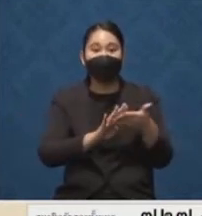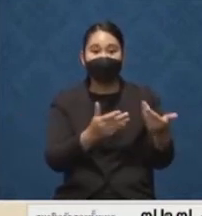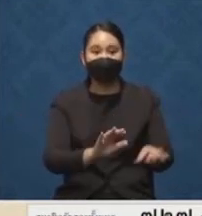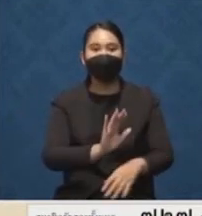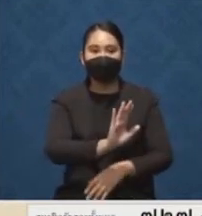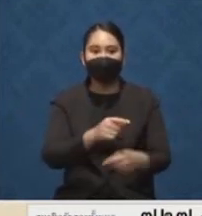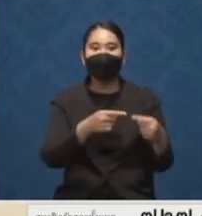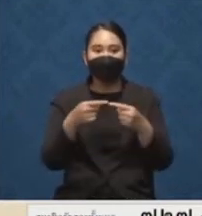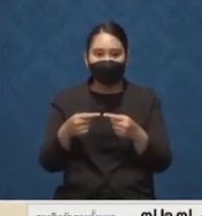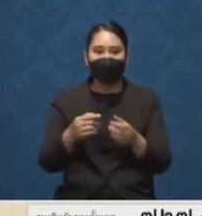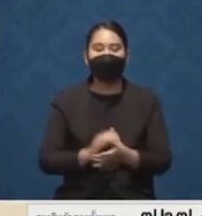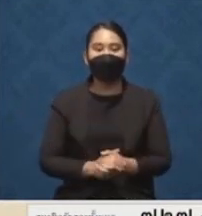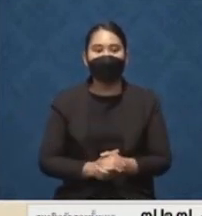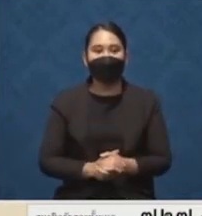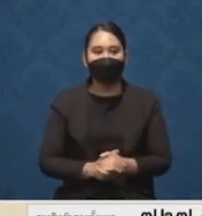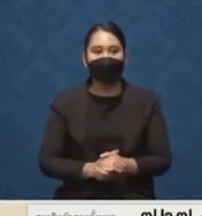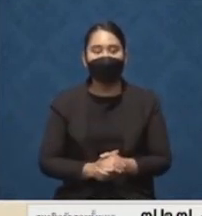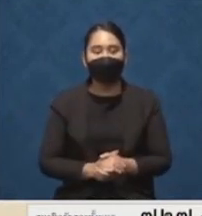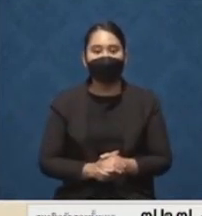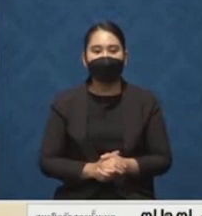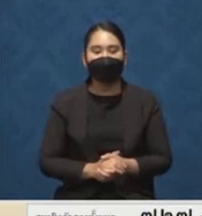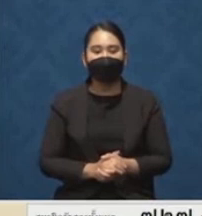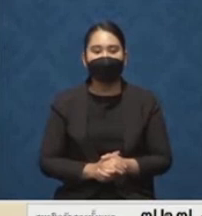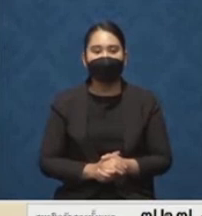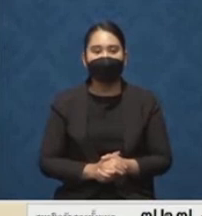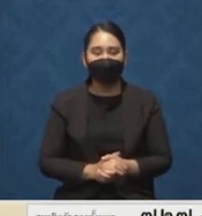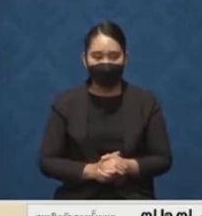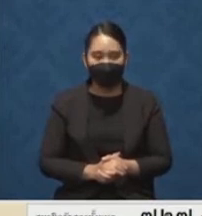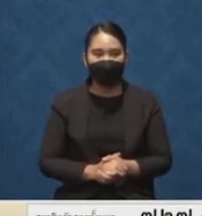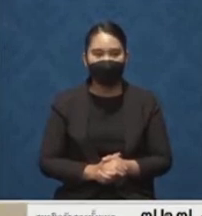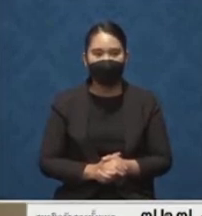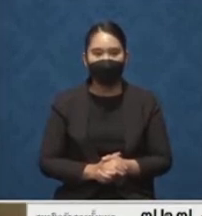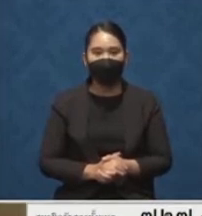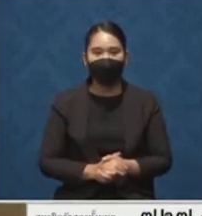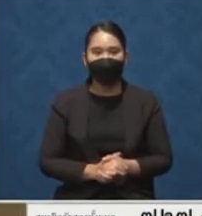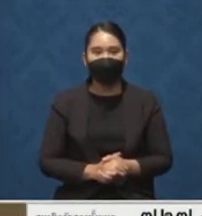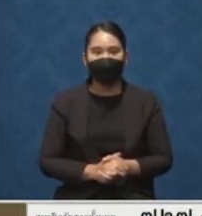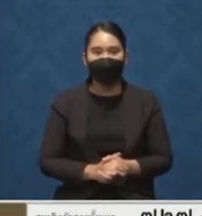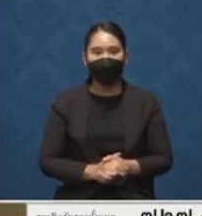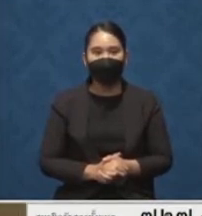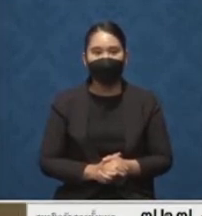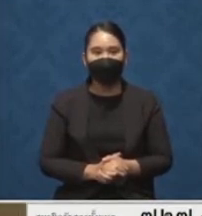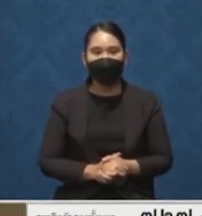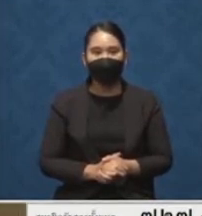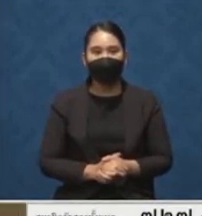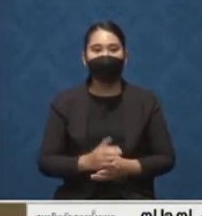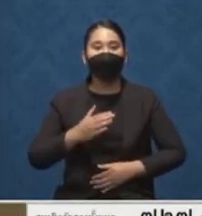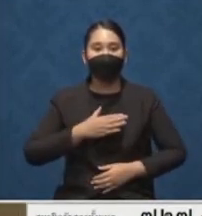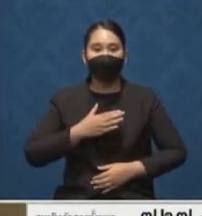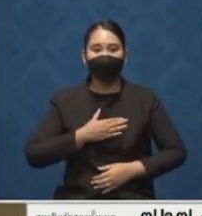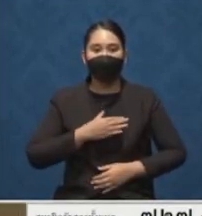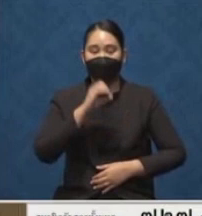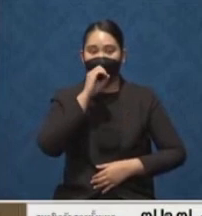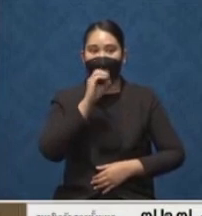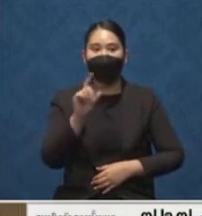รีเดินหน้าต่อนะครับ ครับ ครับขอบคุณครับ ครับท่านประธานครับ คือผมกำลังเรียนท่านประธาน